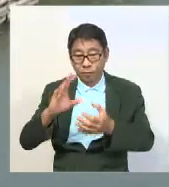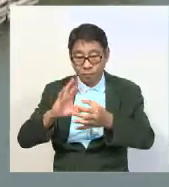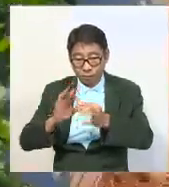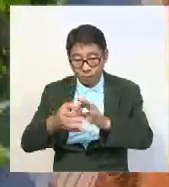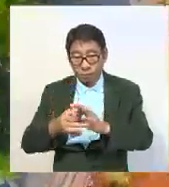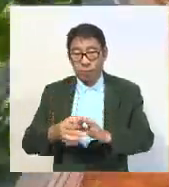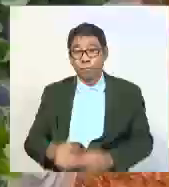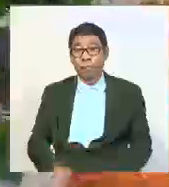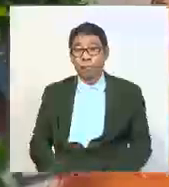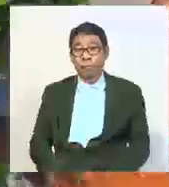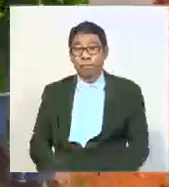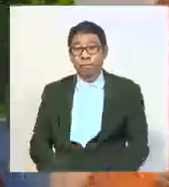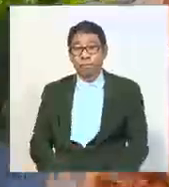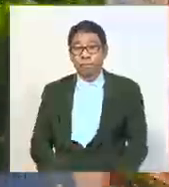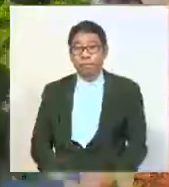า